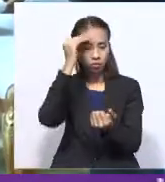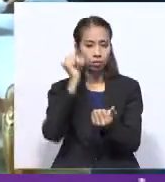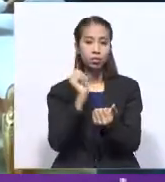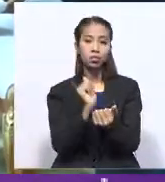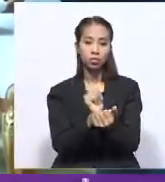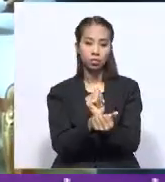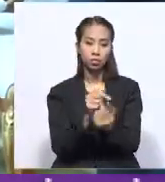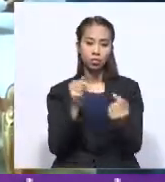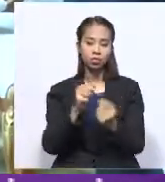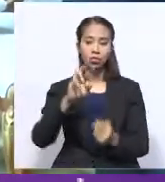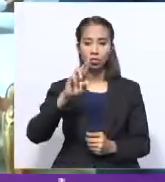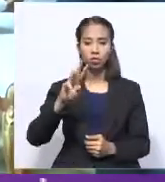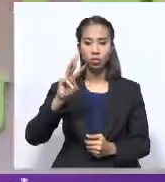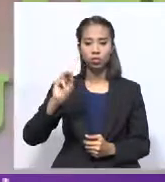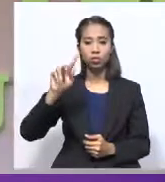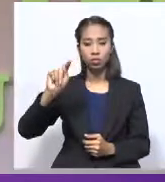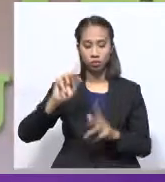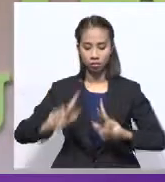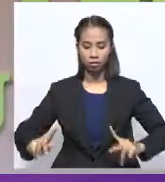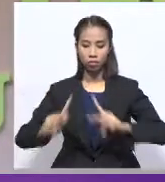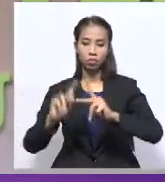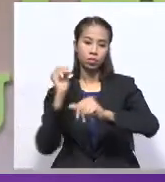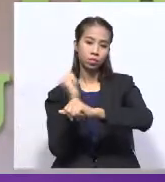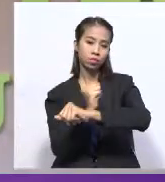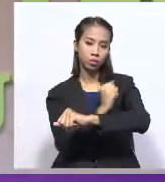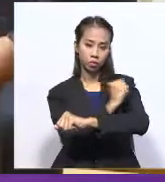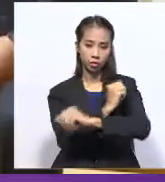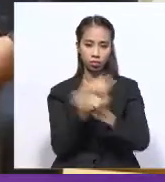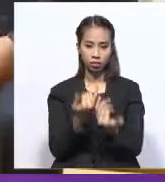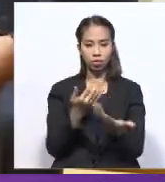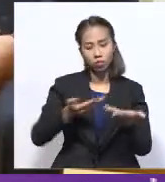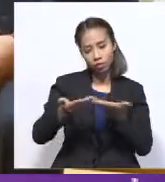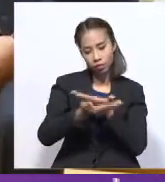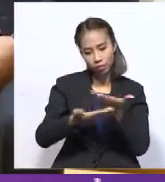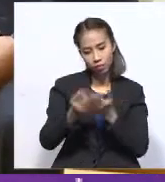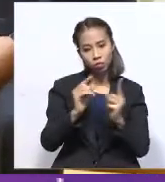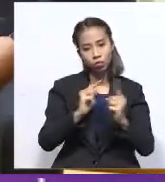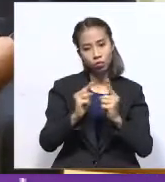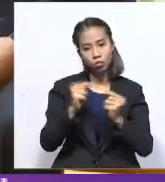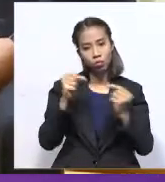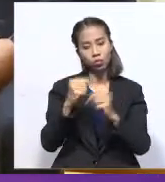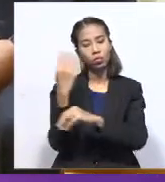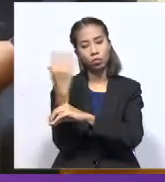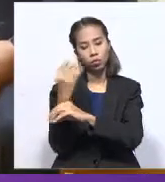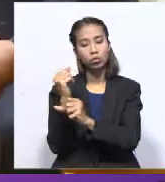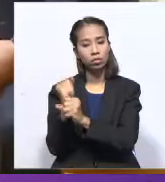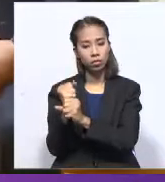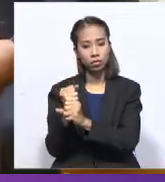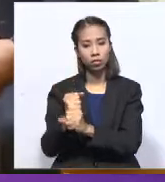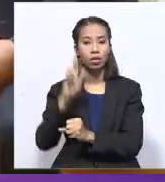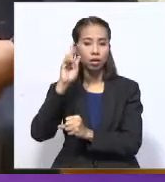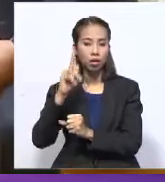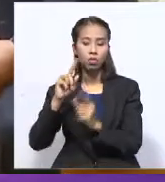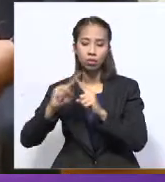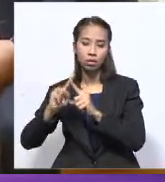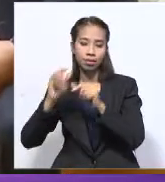งสิงแก้วรัฐมนตรีว่าการกระทรวงแรงงานค่ะเพื่อหารือกรอบการทำงานร่วมกันในการผลิตรายการและเผยแพร่ประชาสัมพันธ์ข้อมูลข่าวส